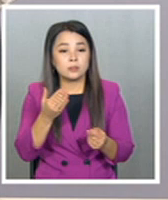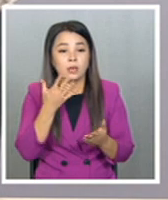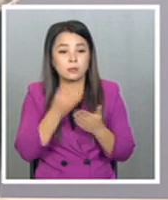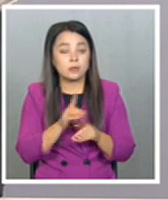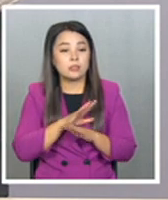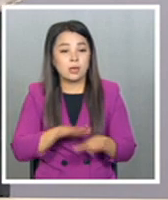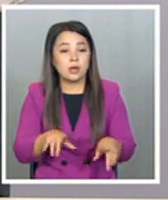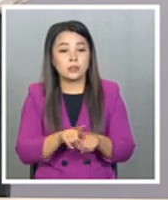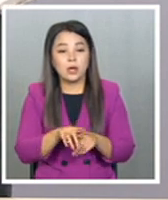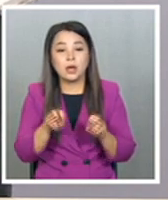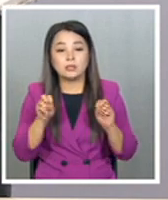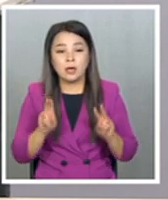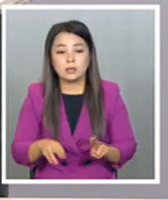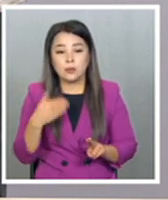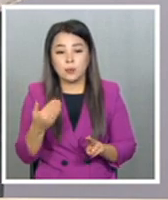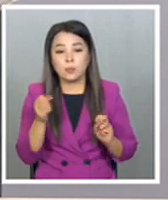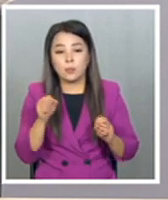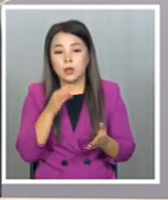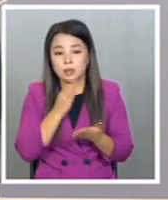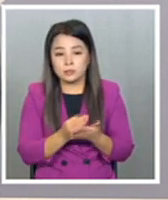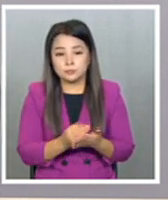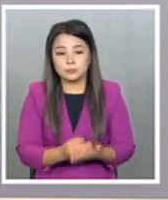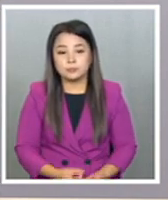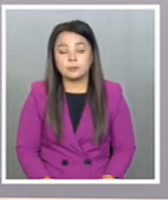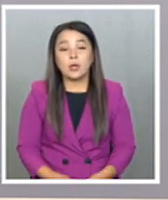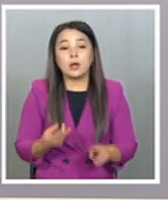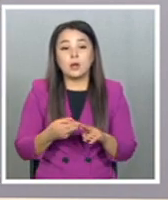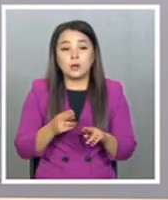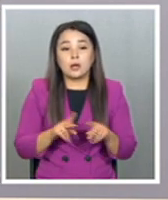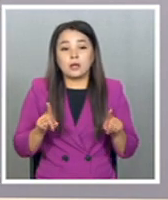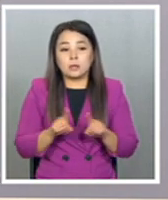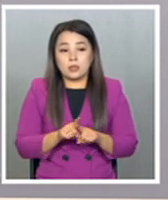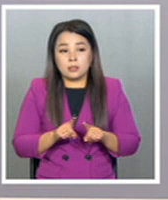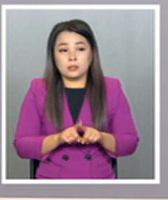жоққа шығаруға арналған болуы мүмкін. Сол сияқты